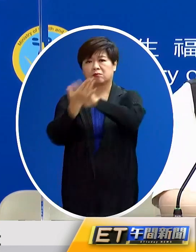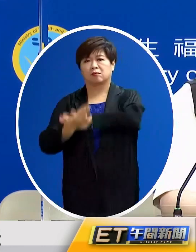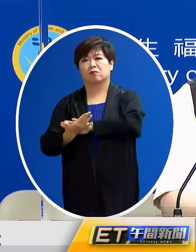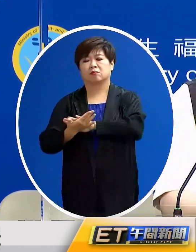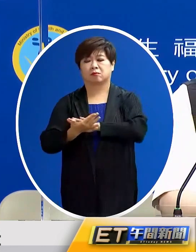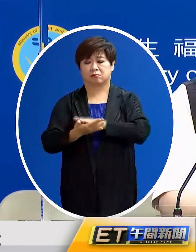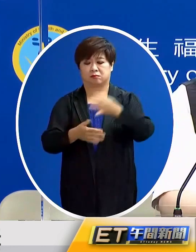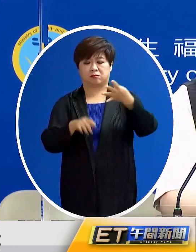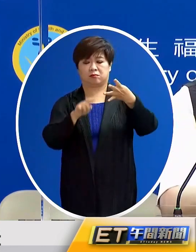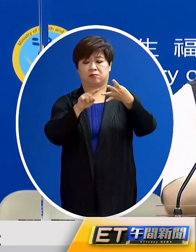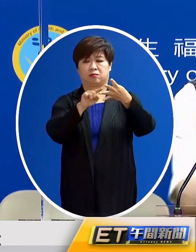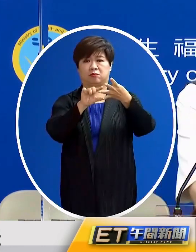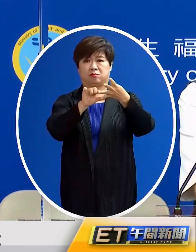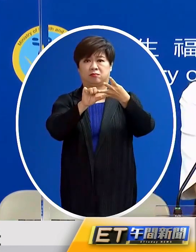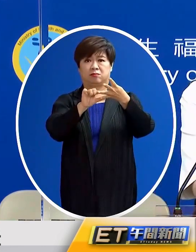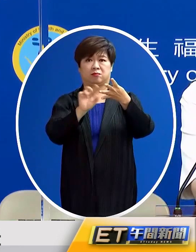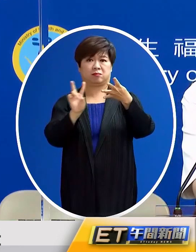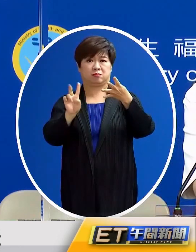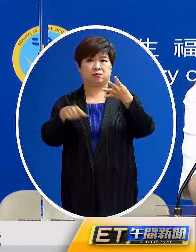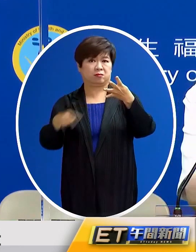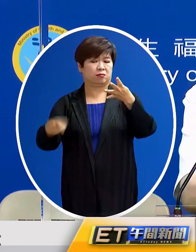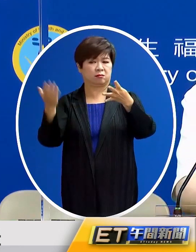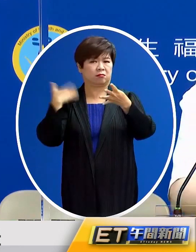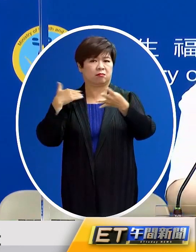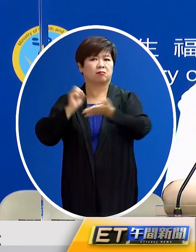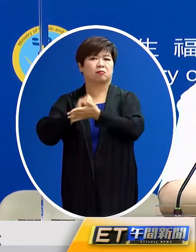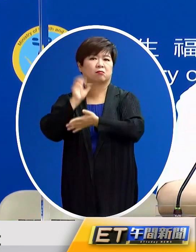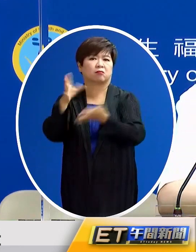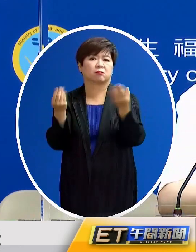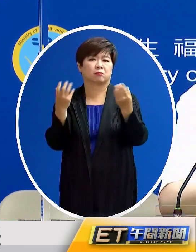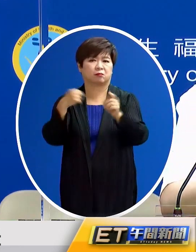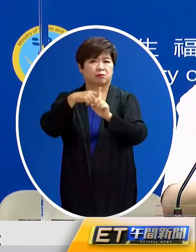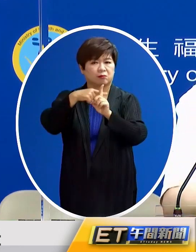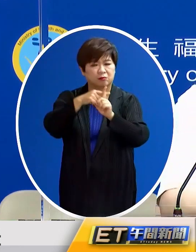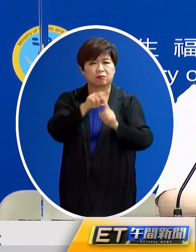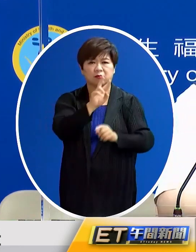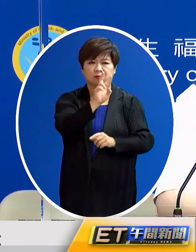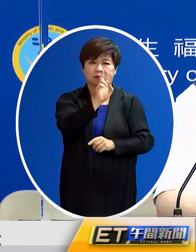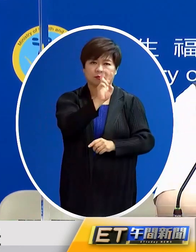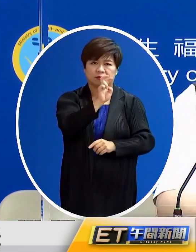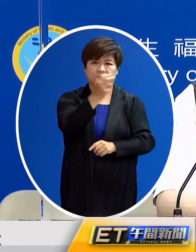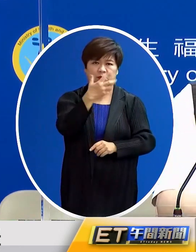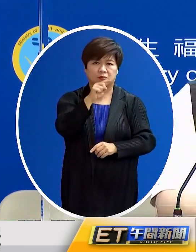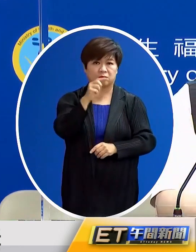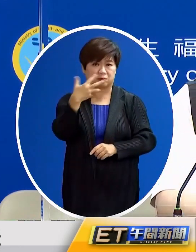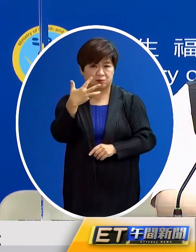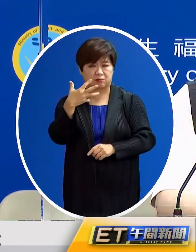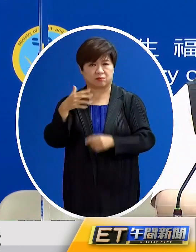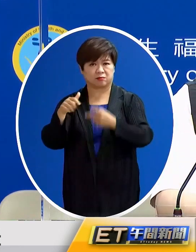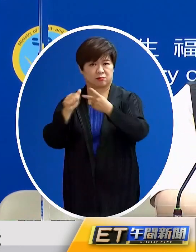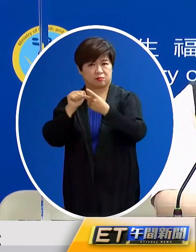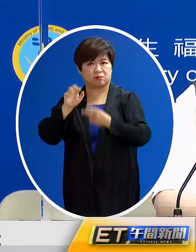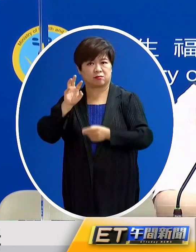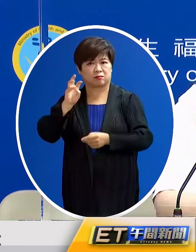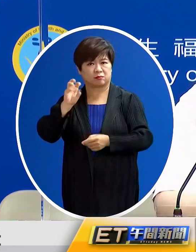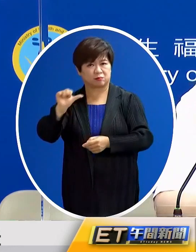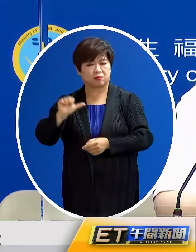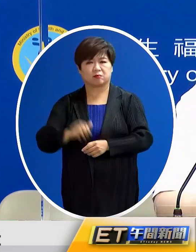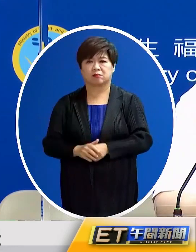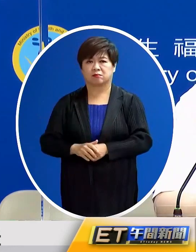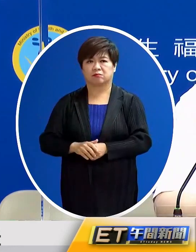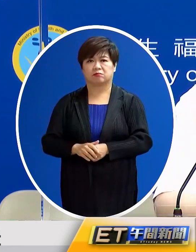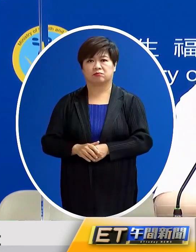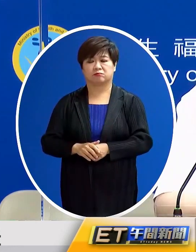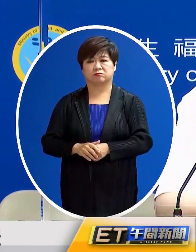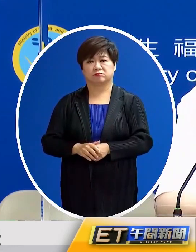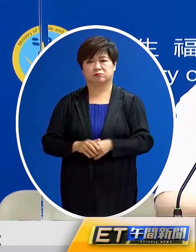没有通报过的这个个案的话哈，那他们的 CT 值一位是28.8，另外一位是35哈，所以事实